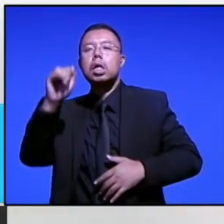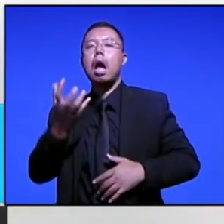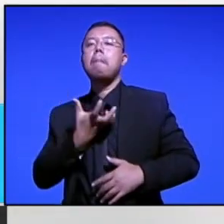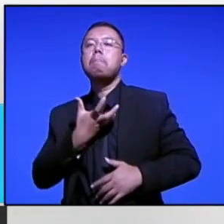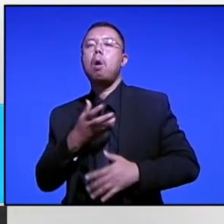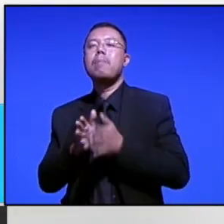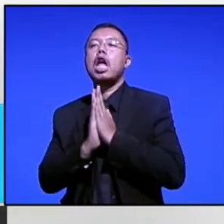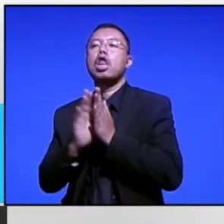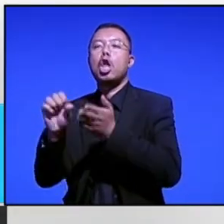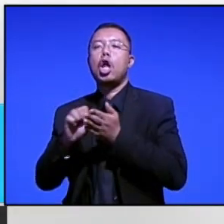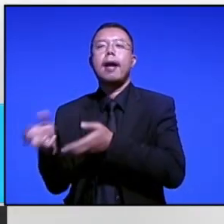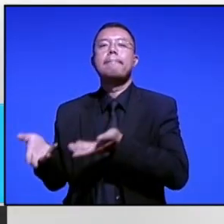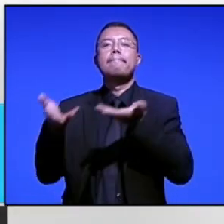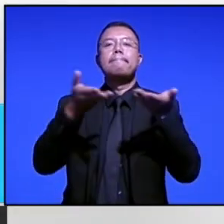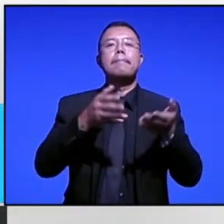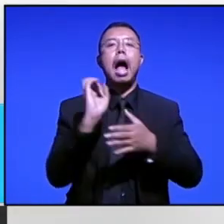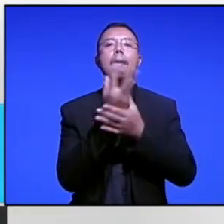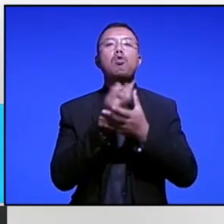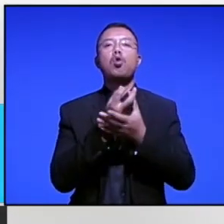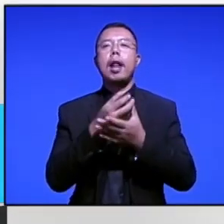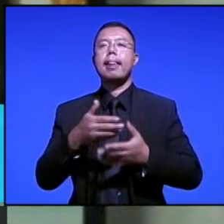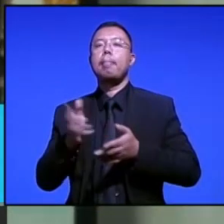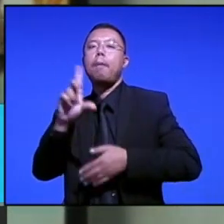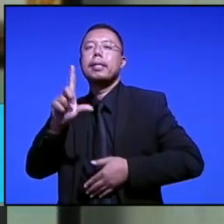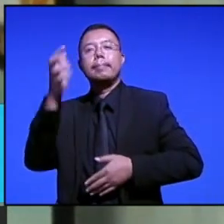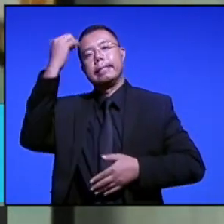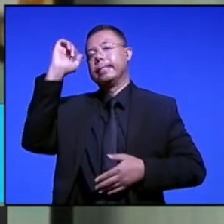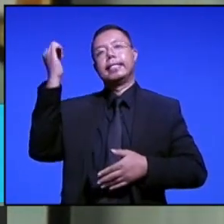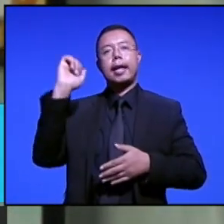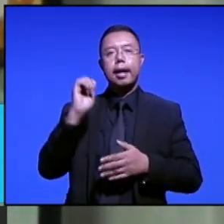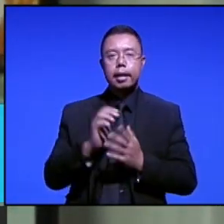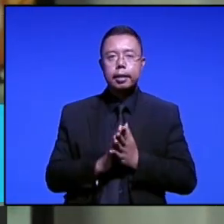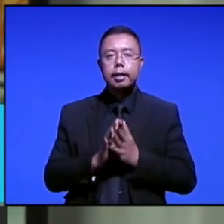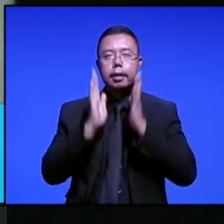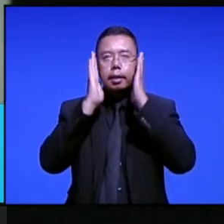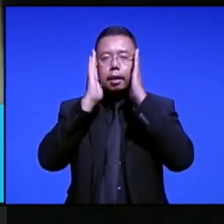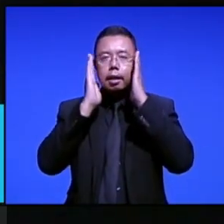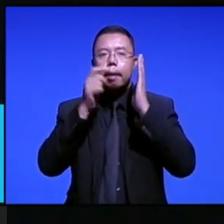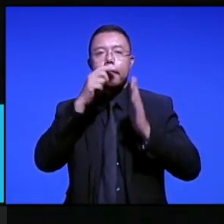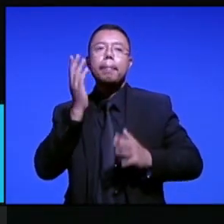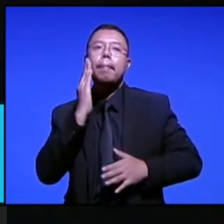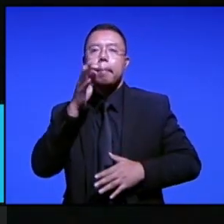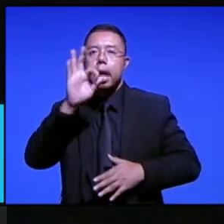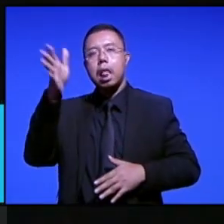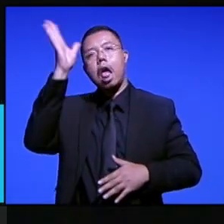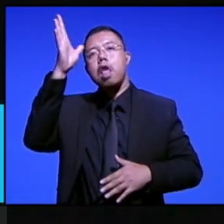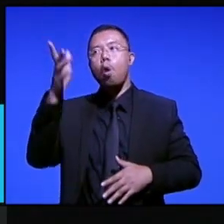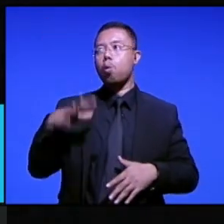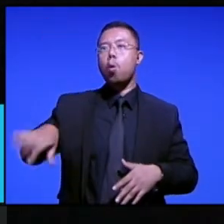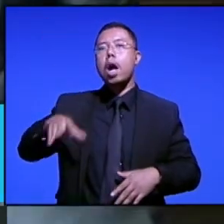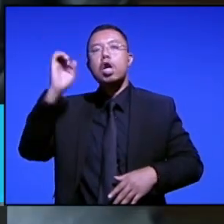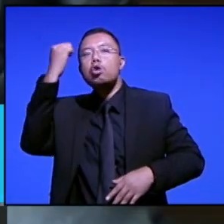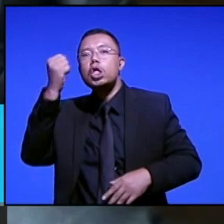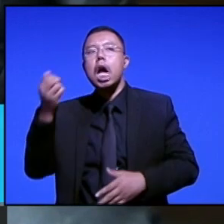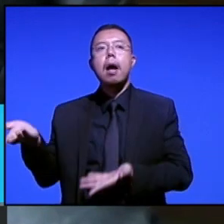membawa jenazah ke rumah duka karena tidak dipinjami ambulans milik desa. Orang tua siswi kelas 1 ini mengaku tidak mengetahui keluarganya kesulitan